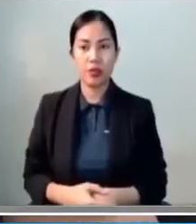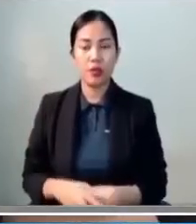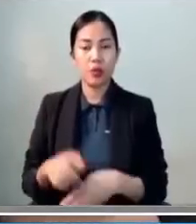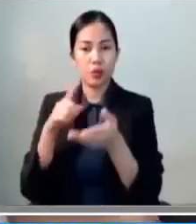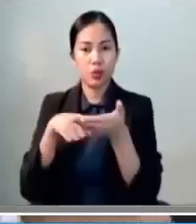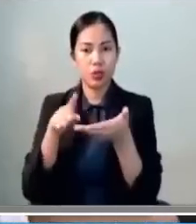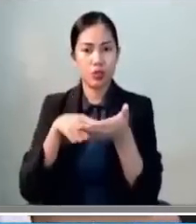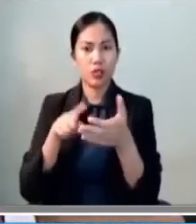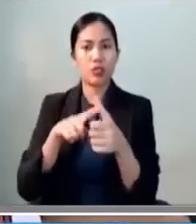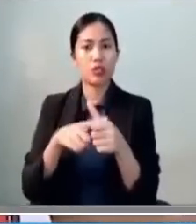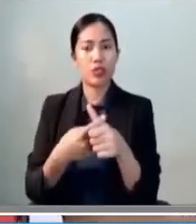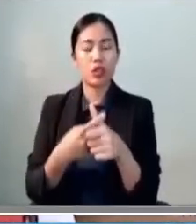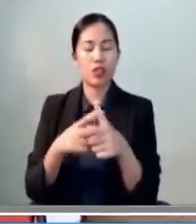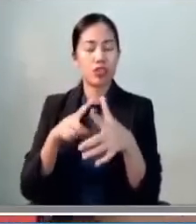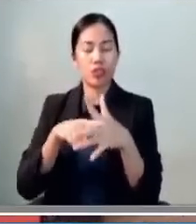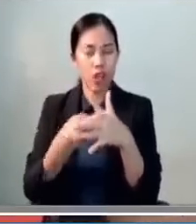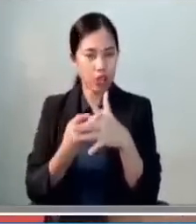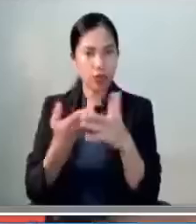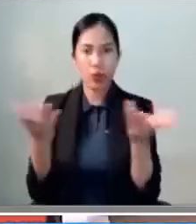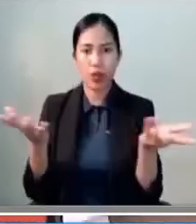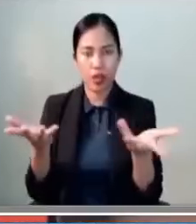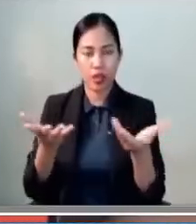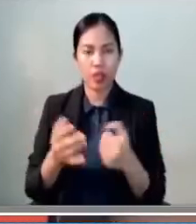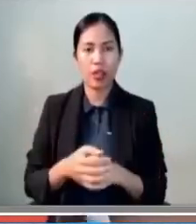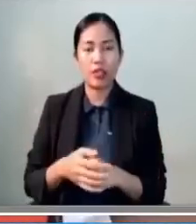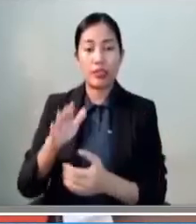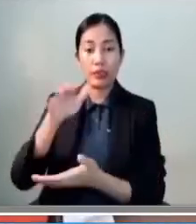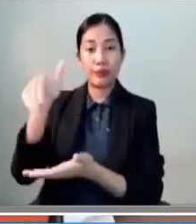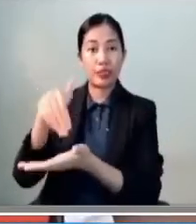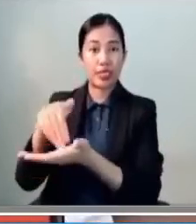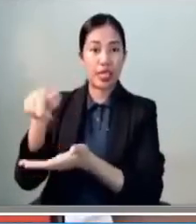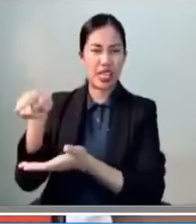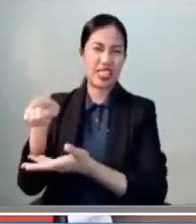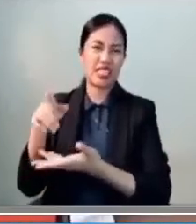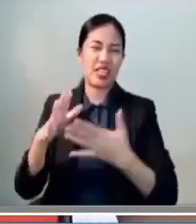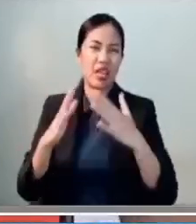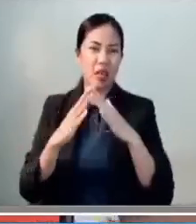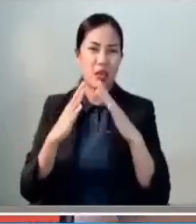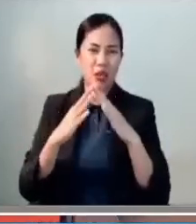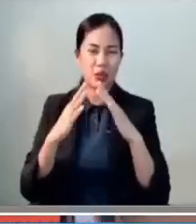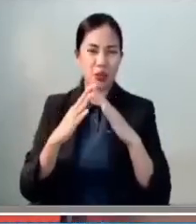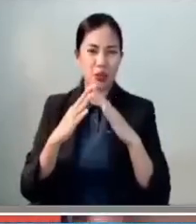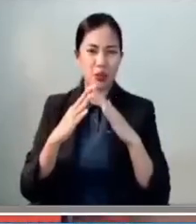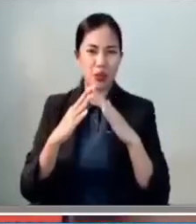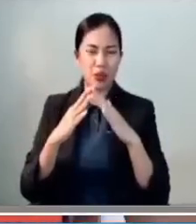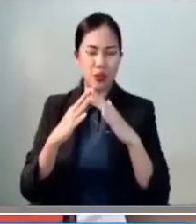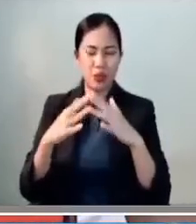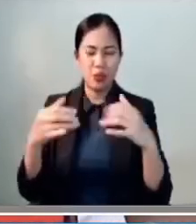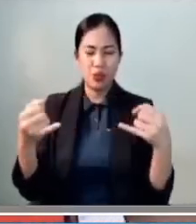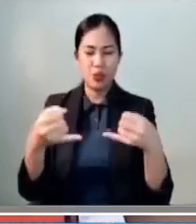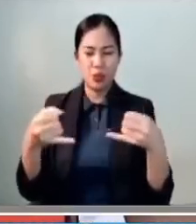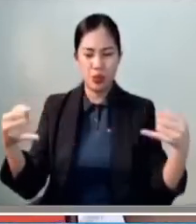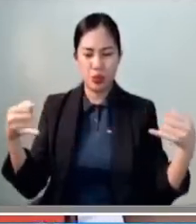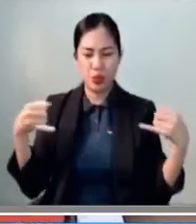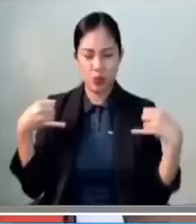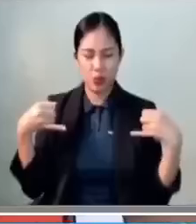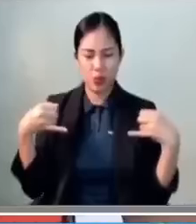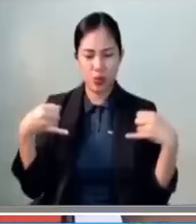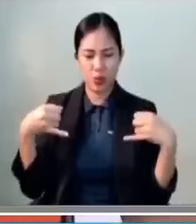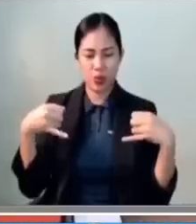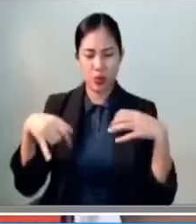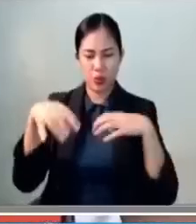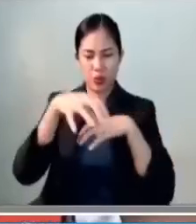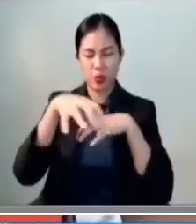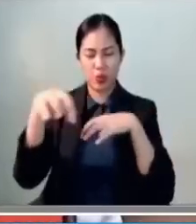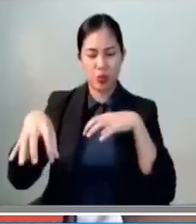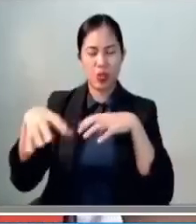doon sa gitna, sa kabayan, sa mga nasa gitna po ng boundary. Kung kaya't noong lumaki yung apoy at na